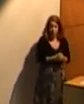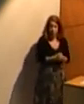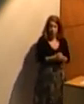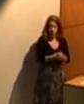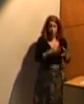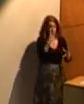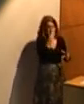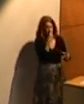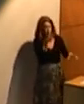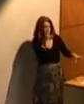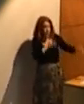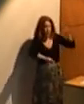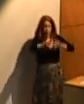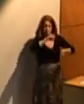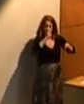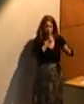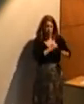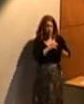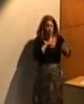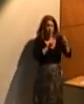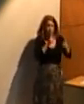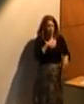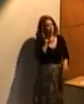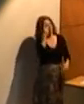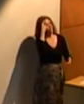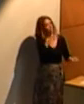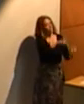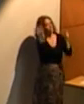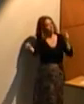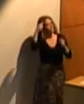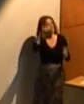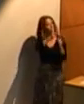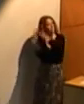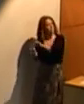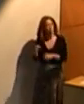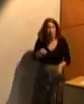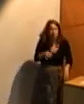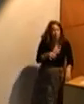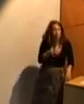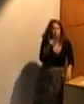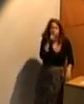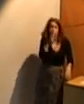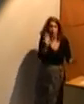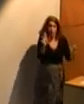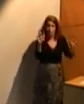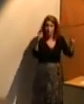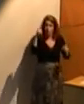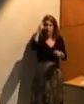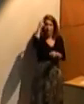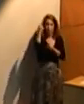par nos émotions faire des ponts parfois complètement absurde mais qui peuvent être intelligent l'intelligence c'est quelque part